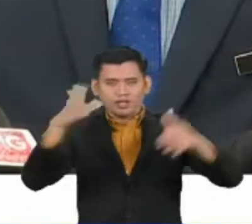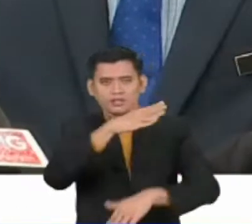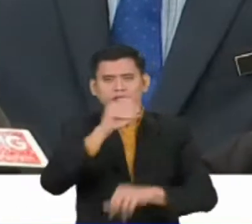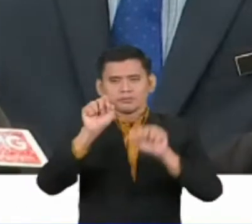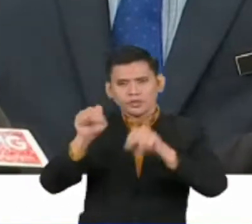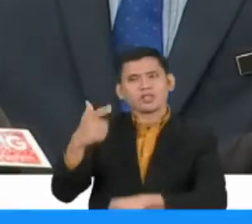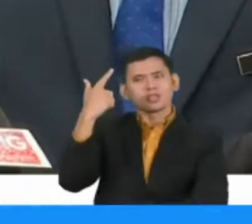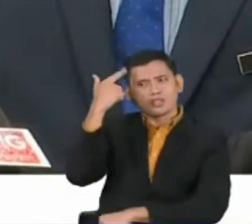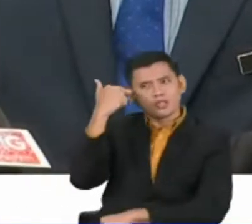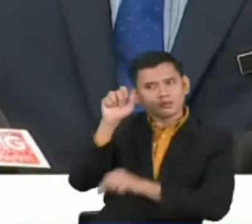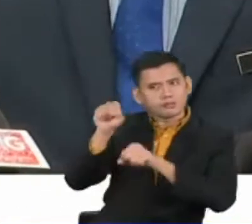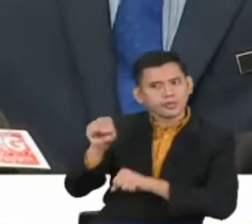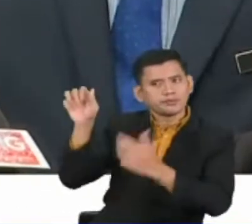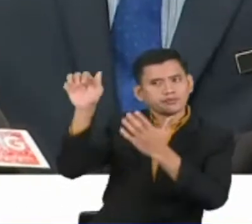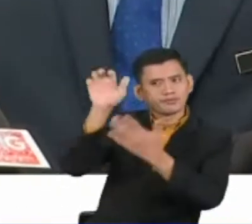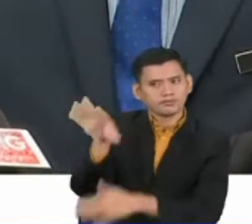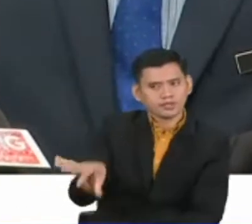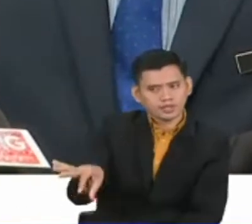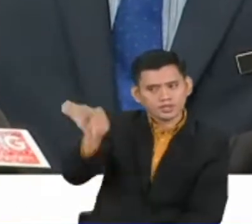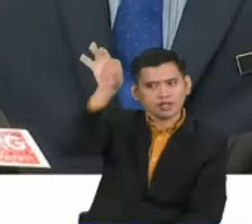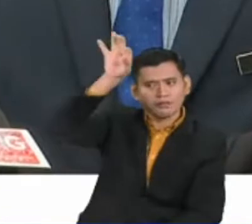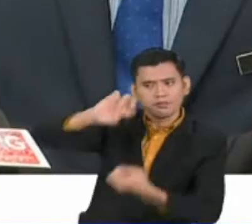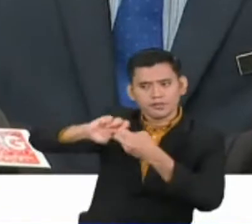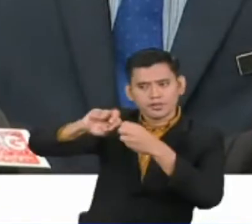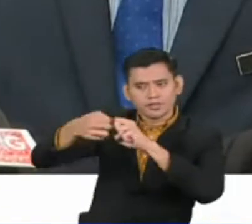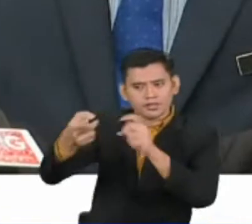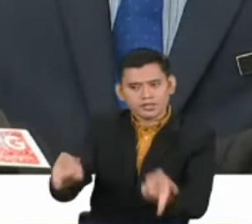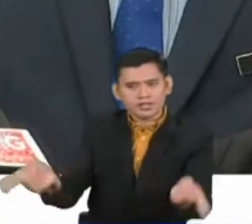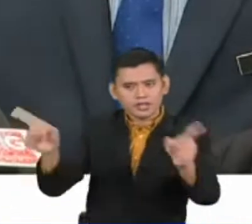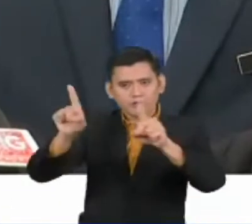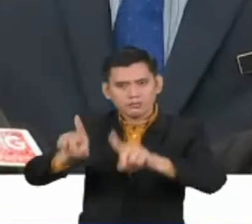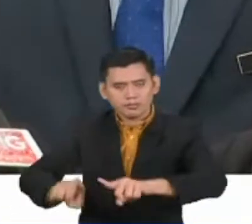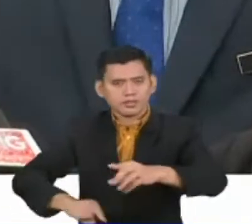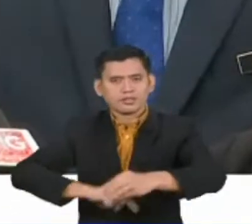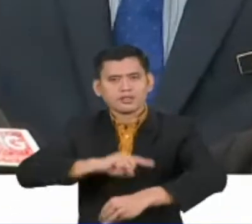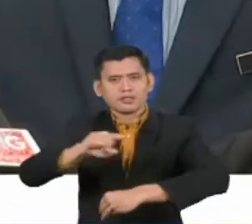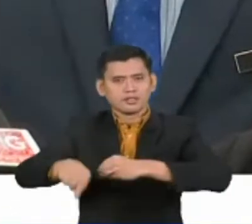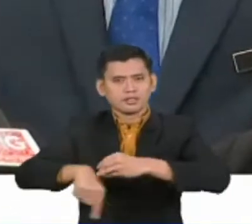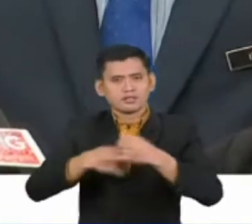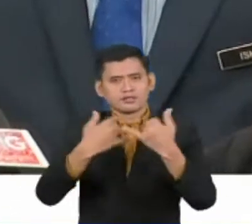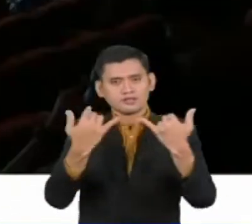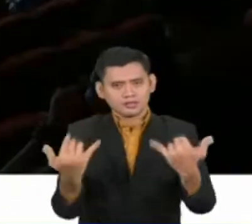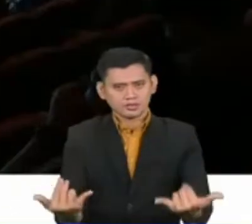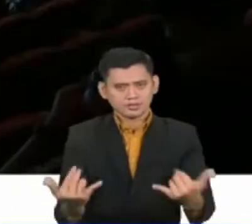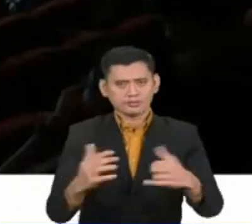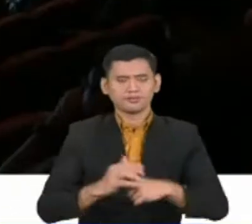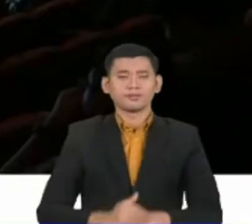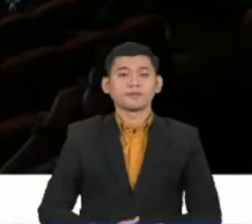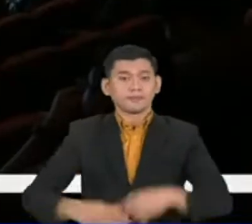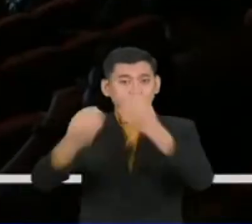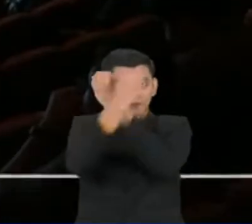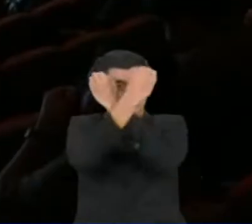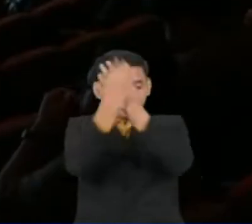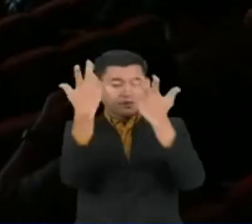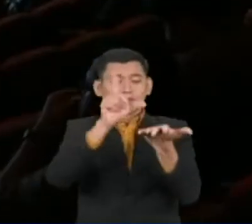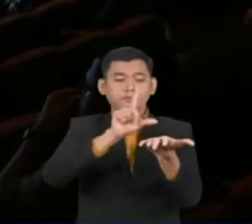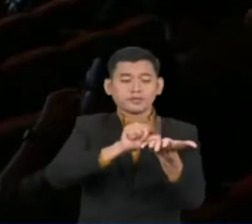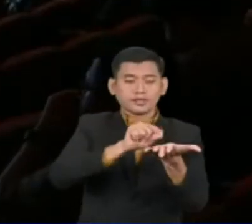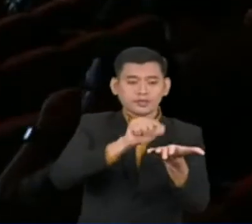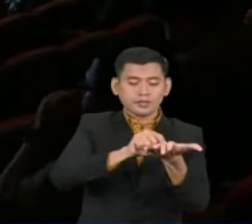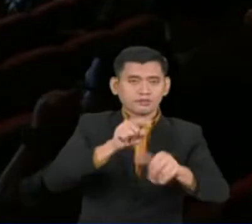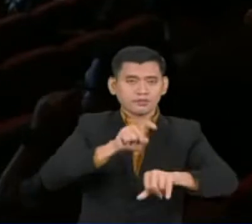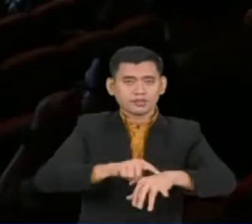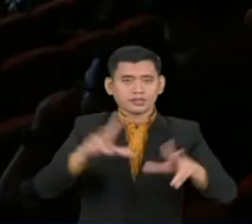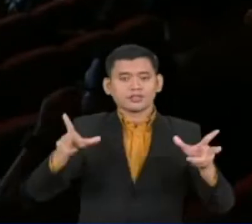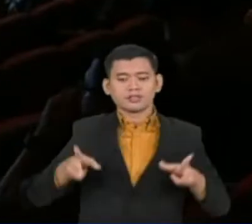pasti masalah atau isu human trafficking dalam negara kita. Beliau memaklumkan media selepas